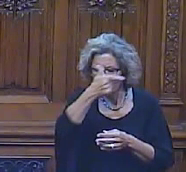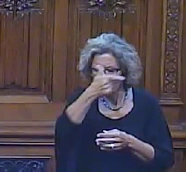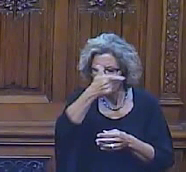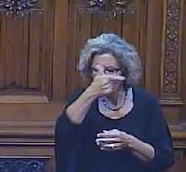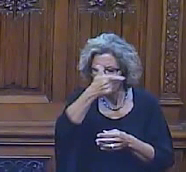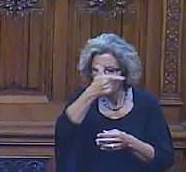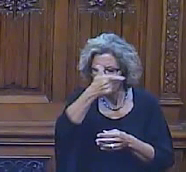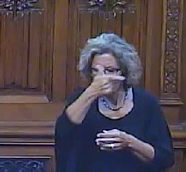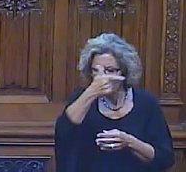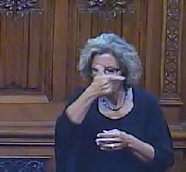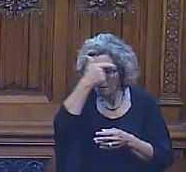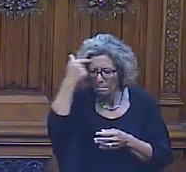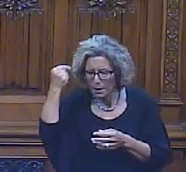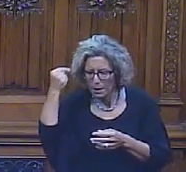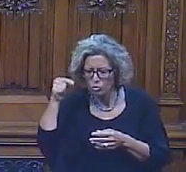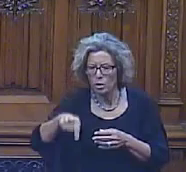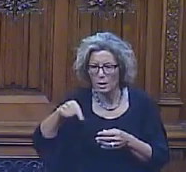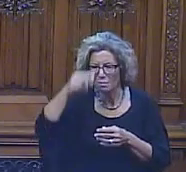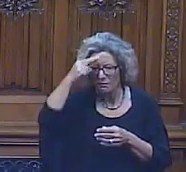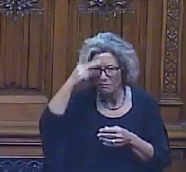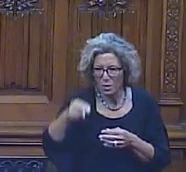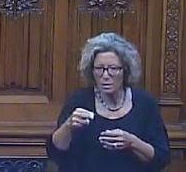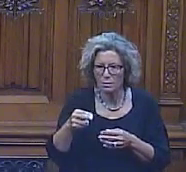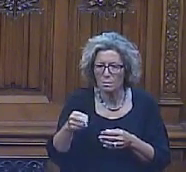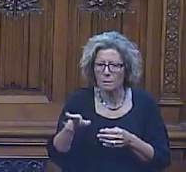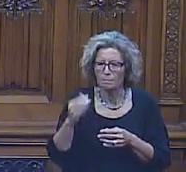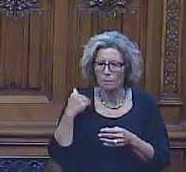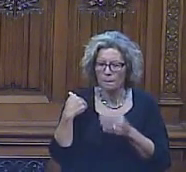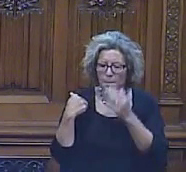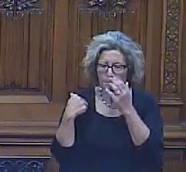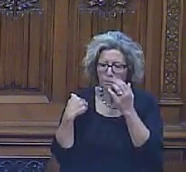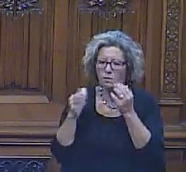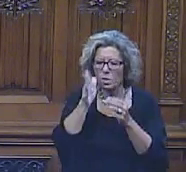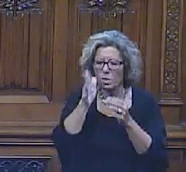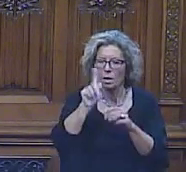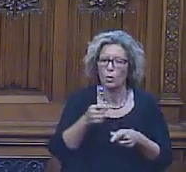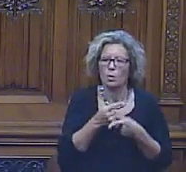dann werden die Menschen hier in Wien letztendlich auch